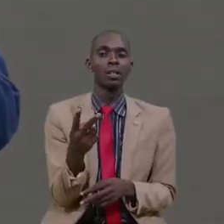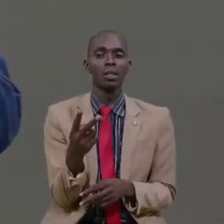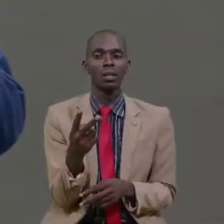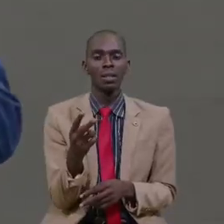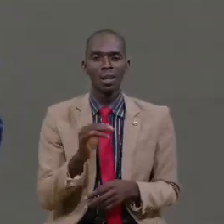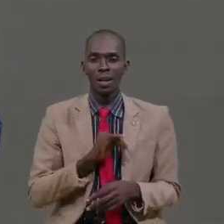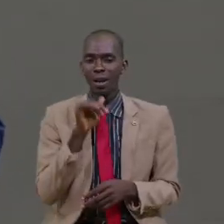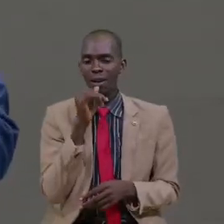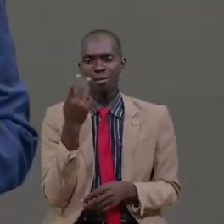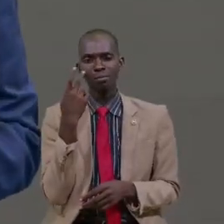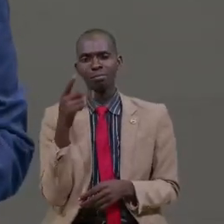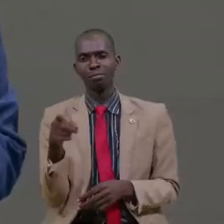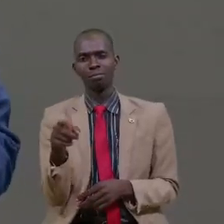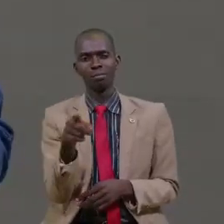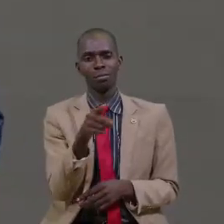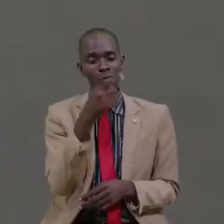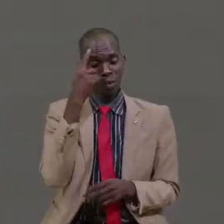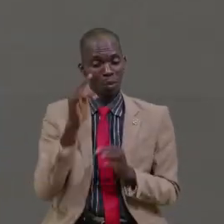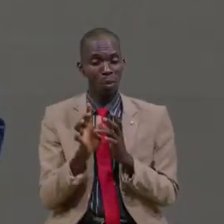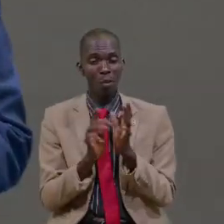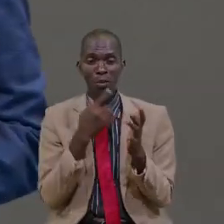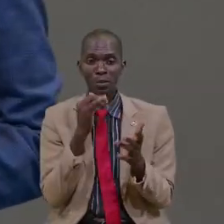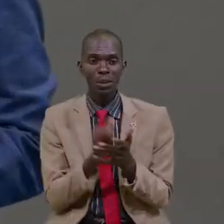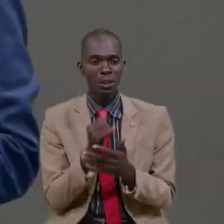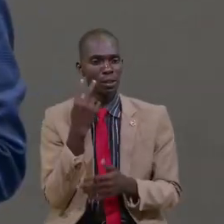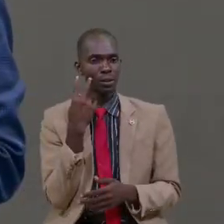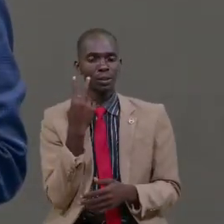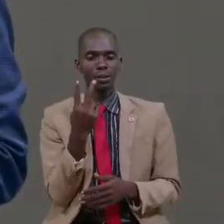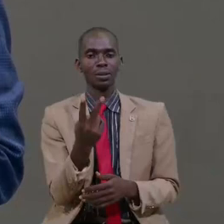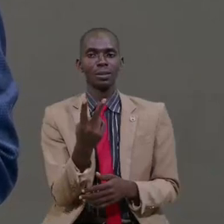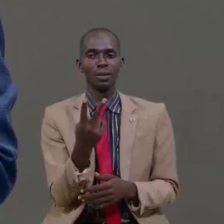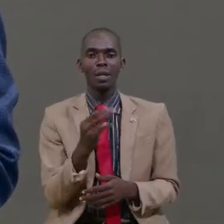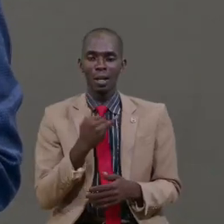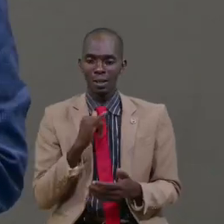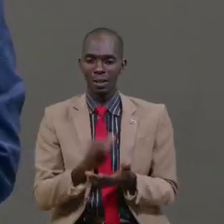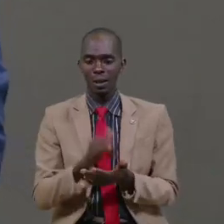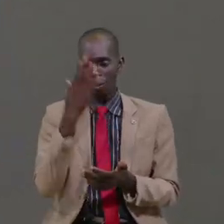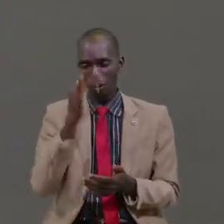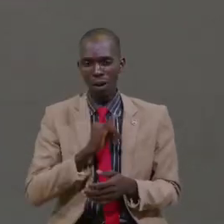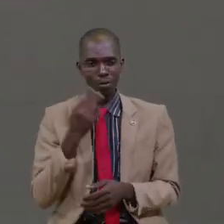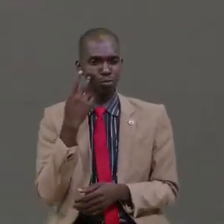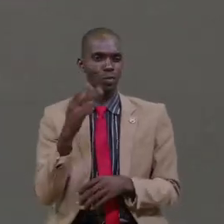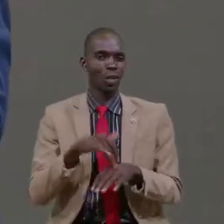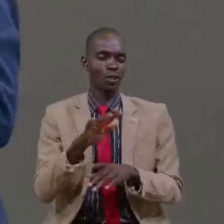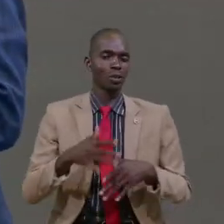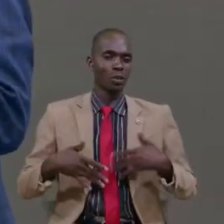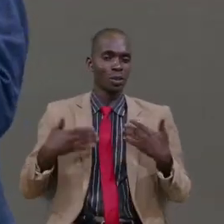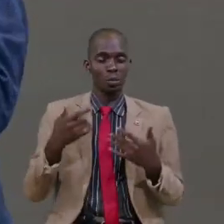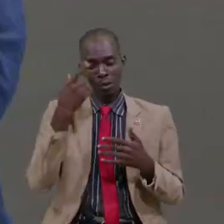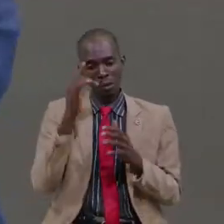Voici. Je te regarde là-bas. Parce qu'il dit voici. Je regarde ta vie. Parce qu'il